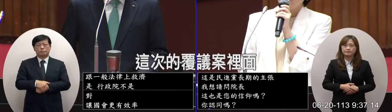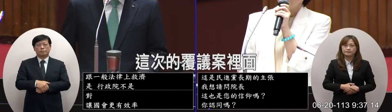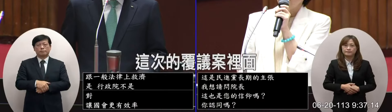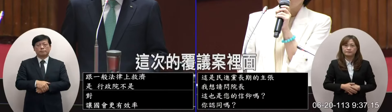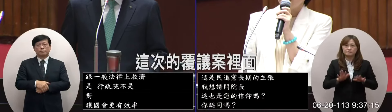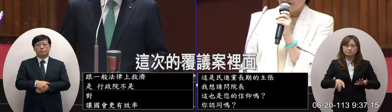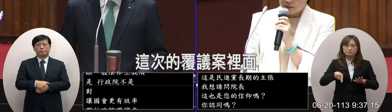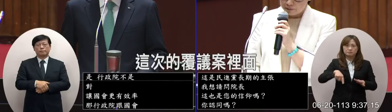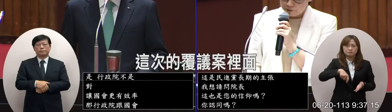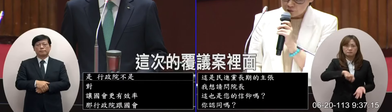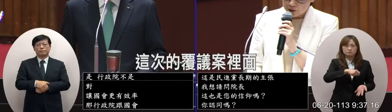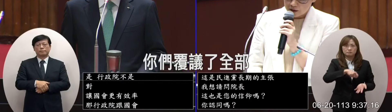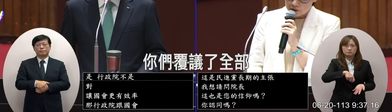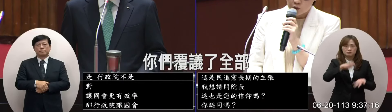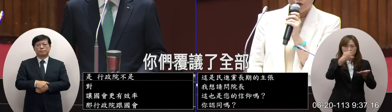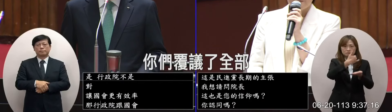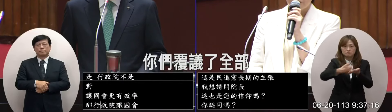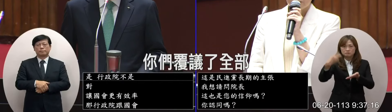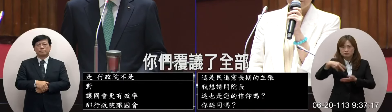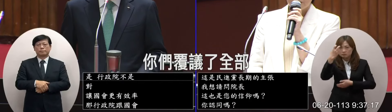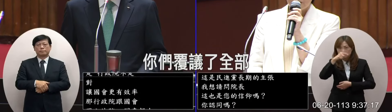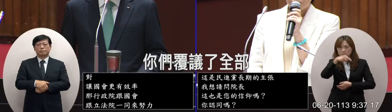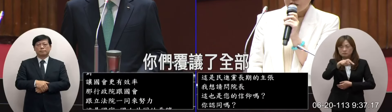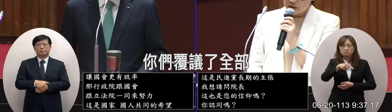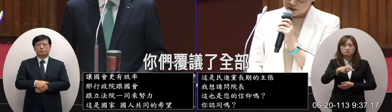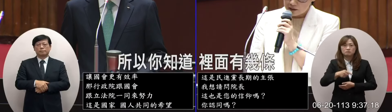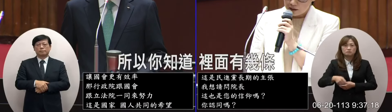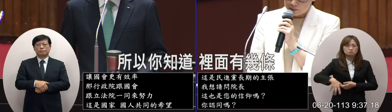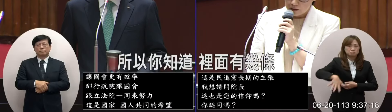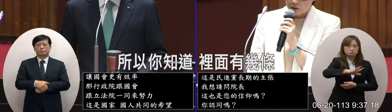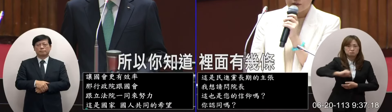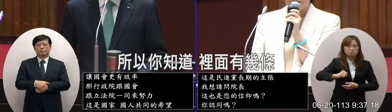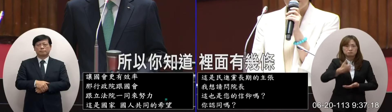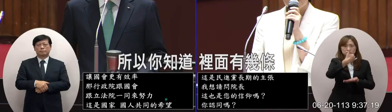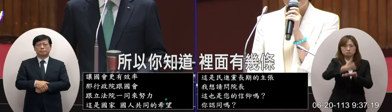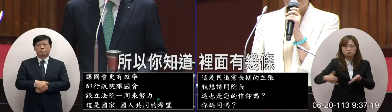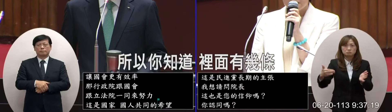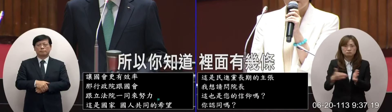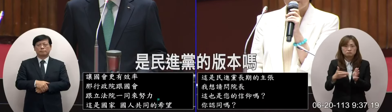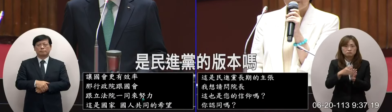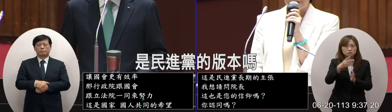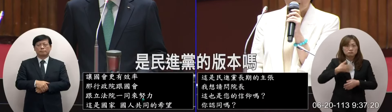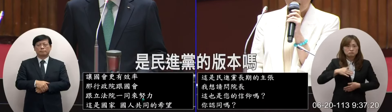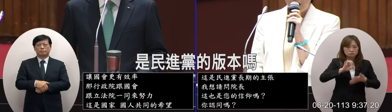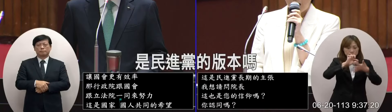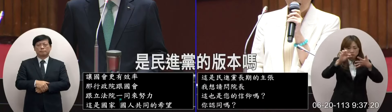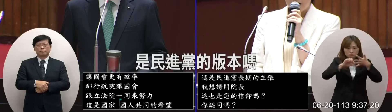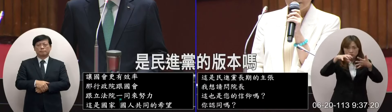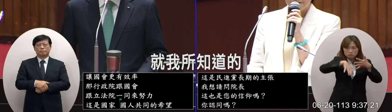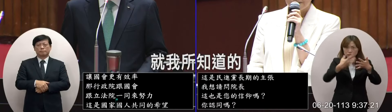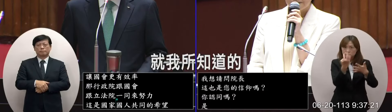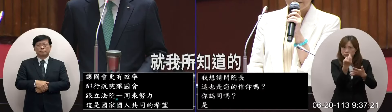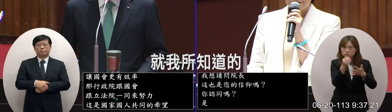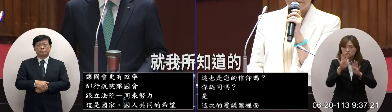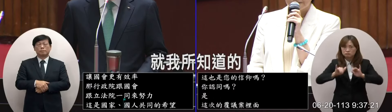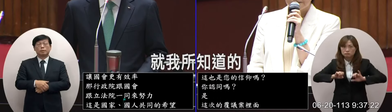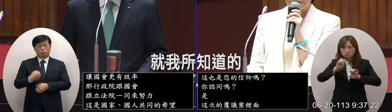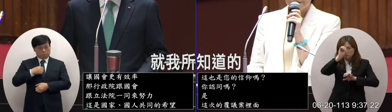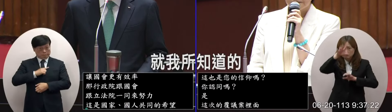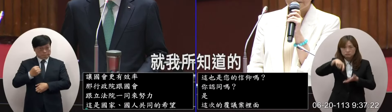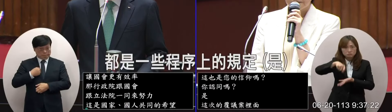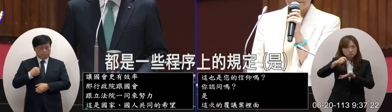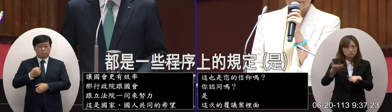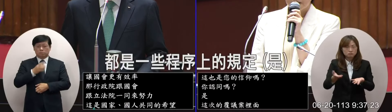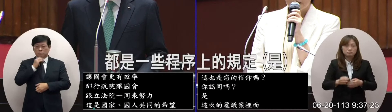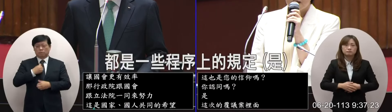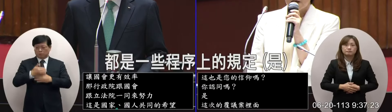这次的复议案里面你们复议了全部，所以你知道里面有几条是民进党的版本吗？ 据我所知